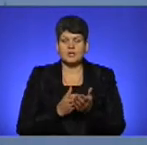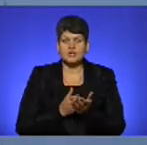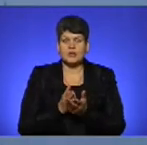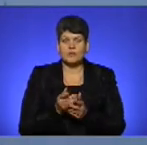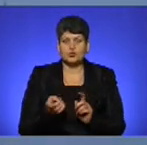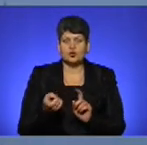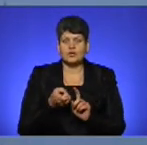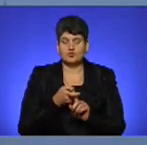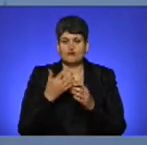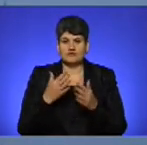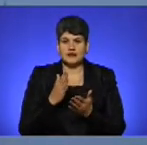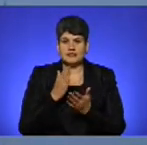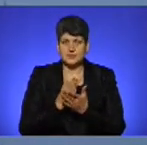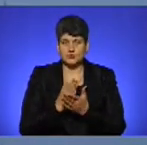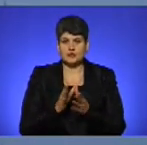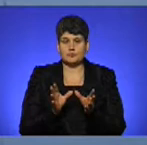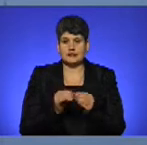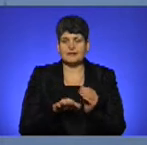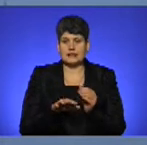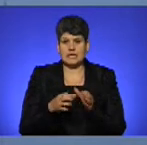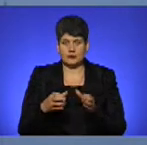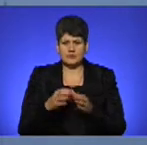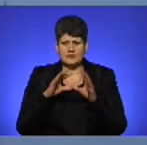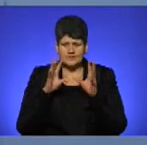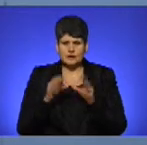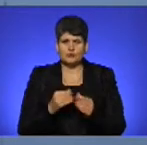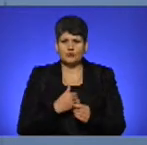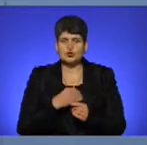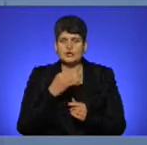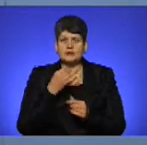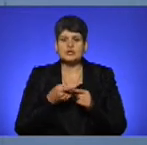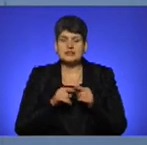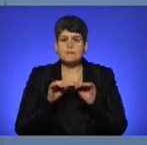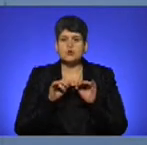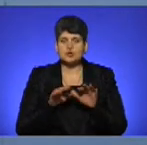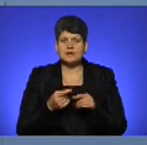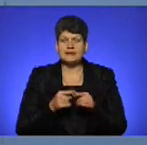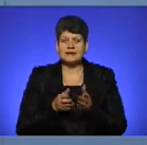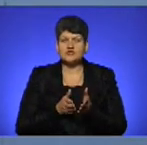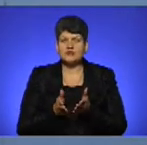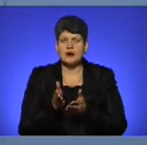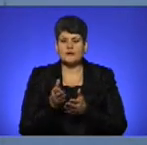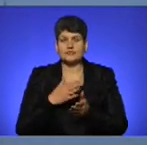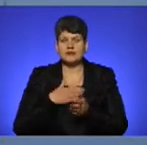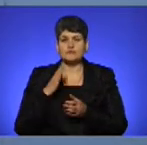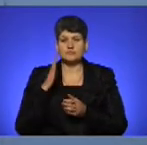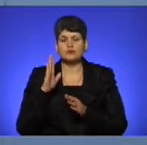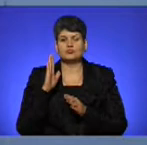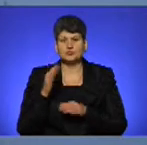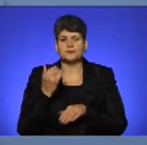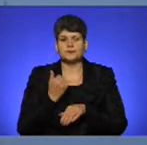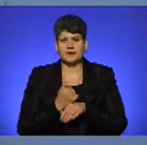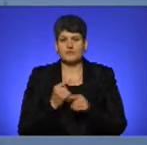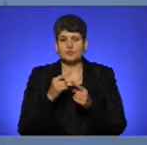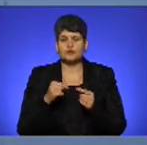доєднання до вже існуючих об'єднаних територіальних громад. В цілому хочу сказати, що ця процедура і цей шлях, очевидно, у нас в перспективі буде домінувати, тому що